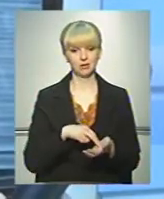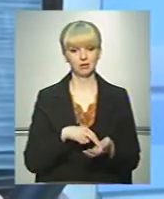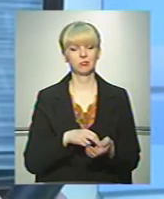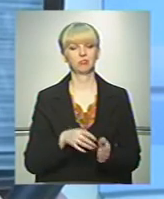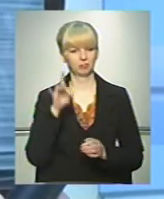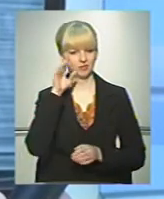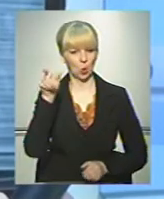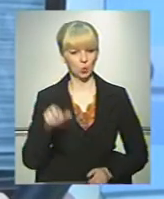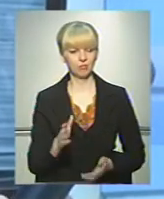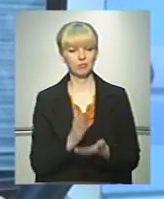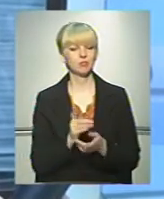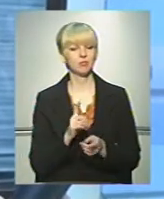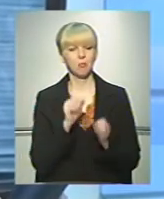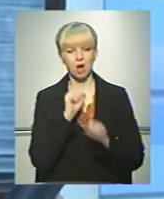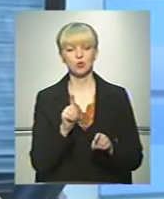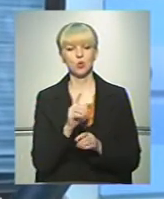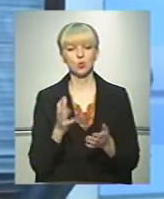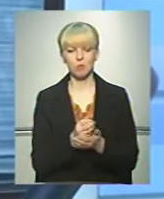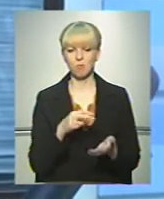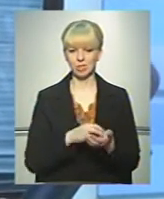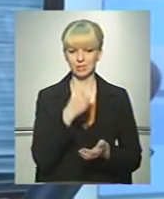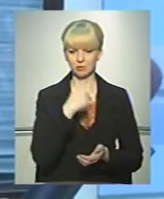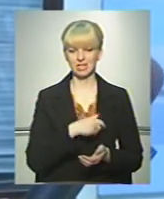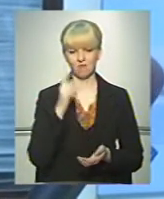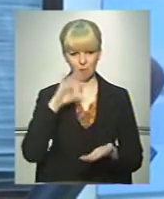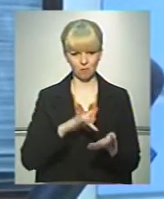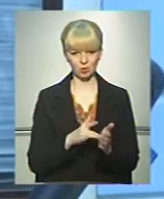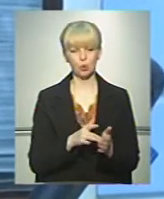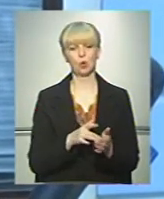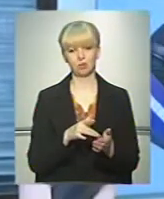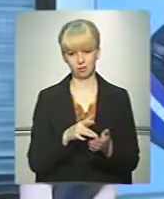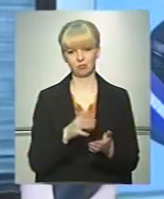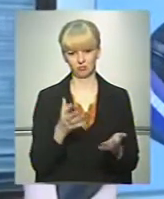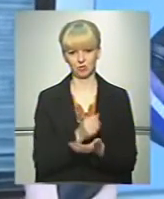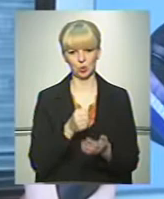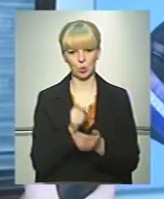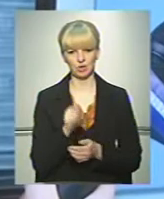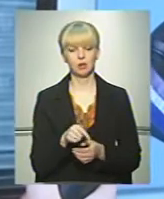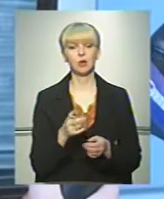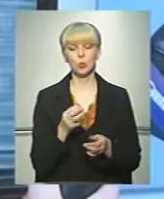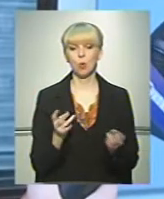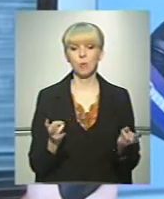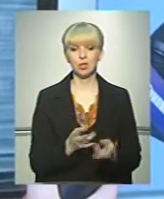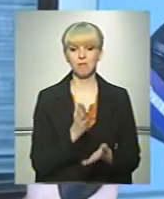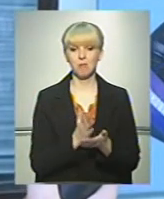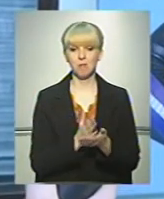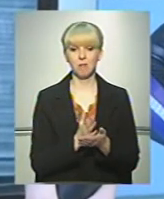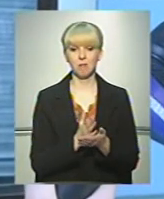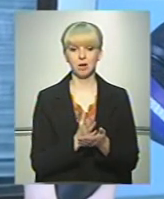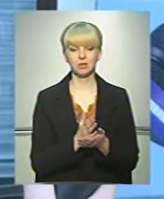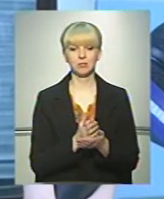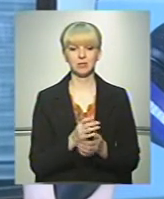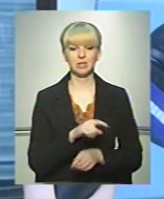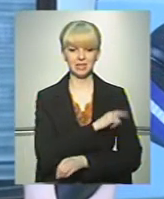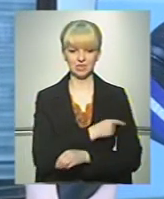видатною людиною, яка зможе багато чого досягти, поставити перед собою мету і впевнено йти до неї. На мою думку, потрібно мати міцну силу